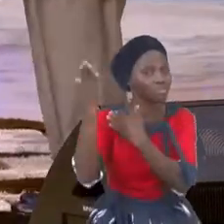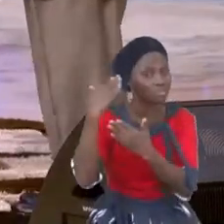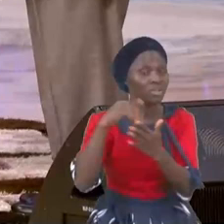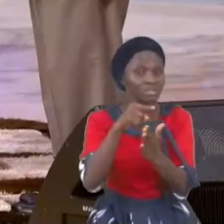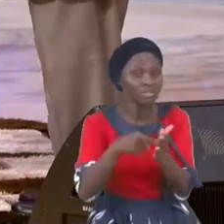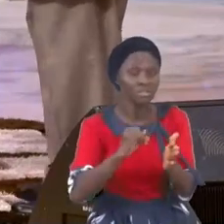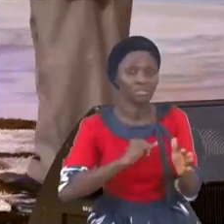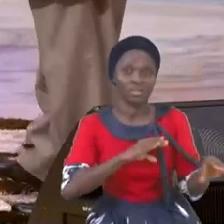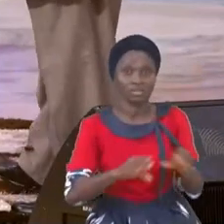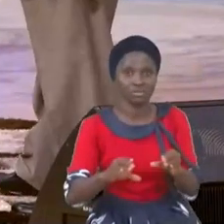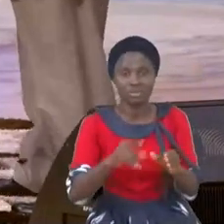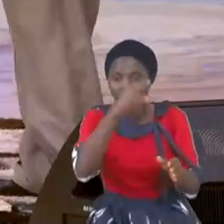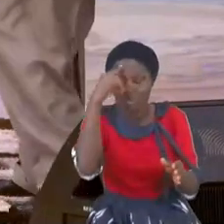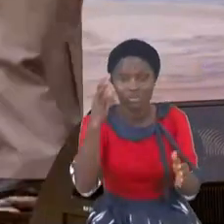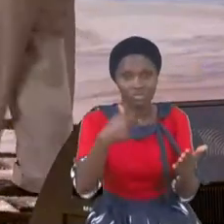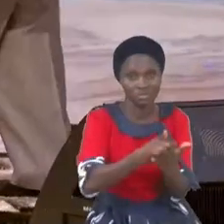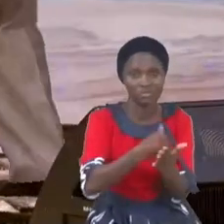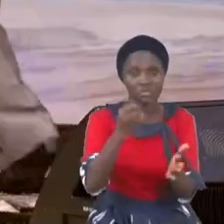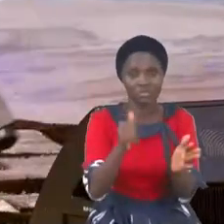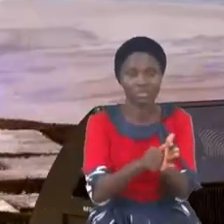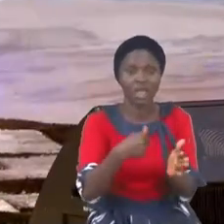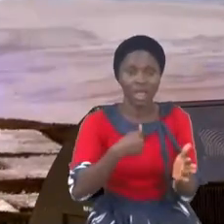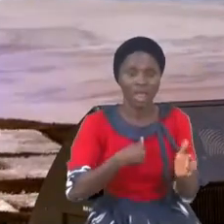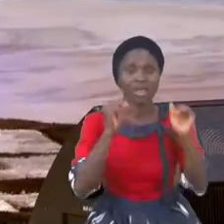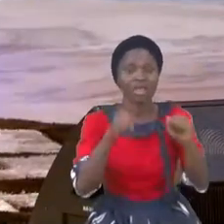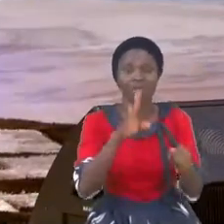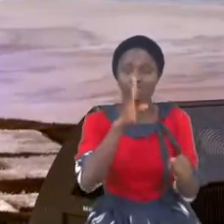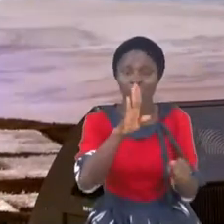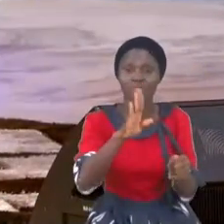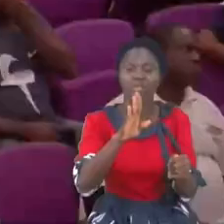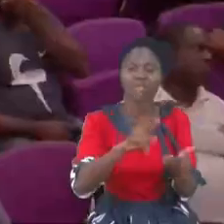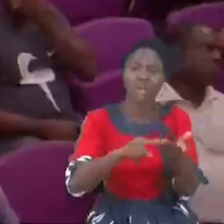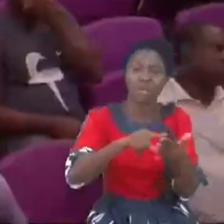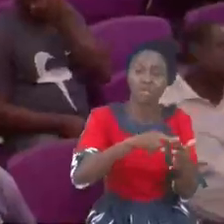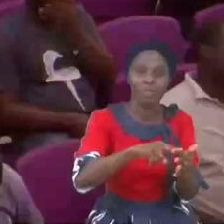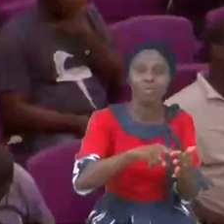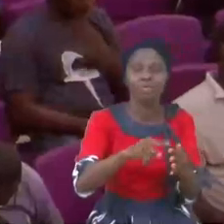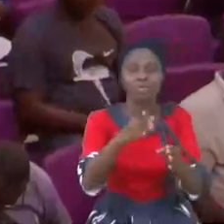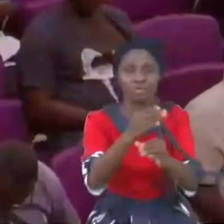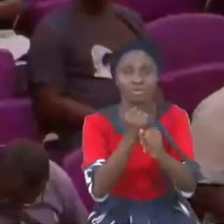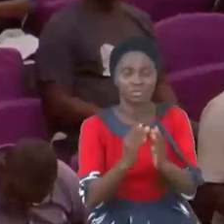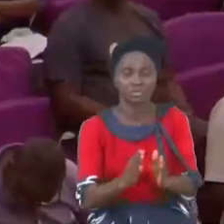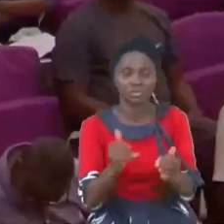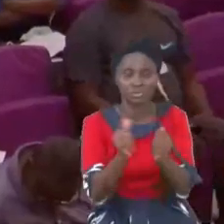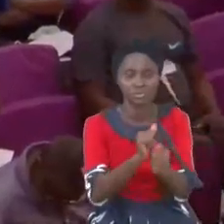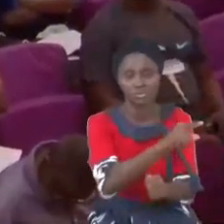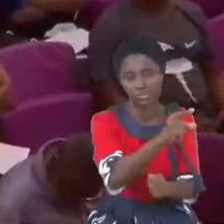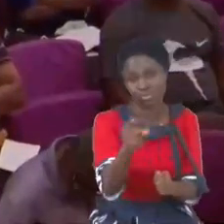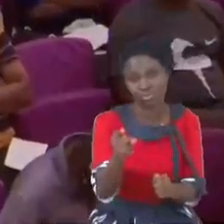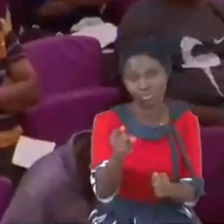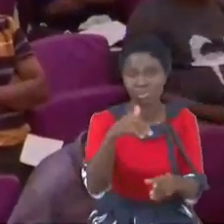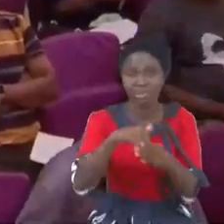fais tout à cause de l'évangile afin d'y avoir part. Galates chapitre